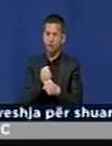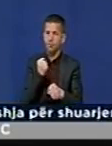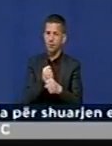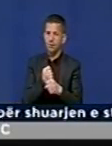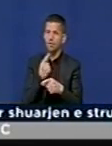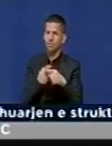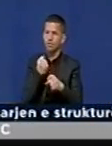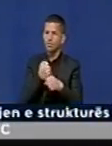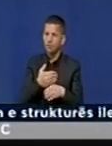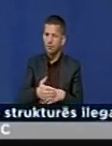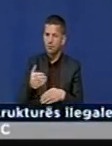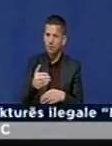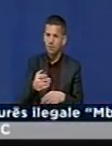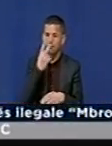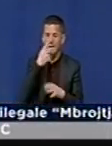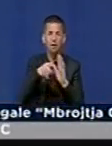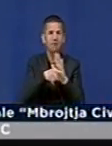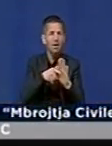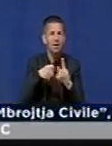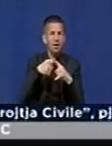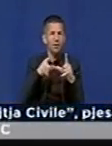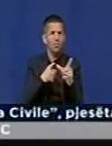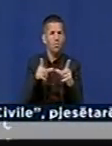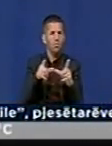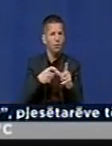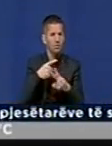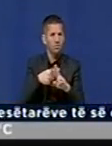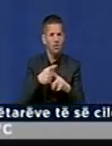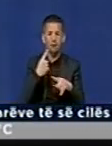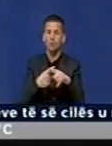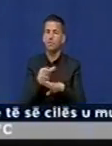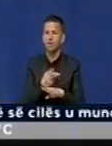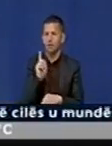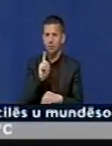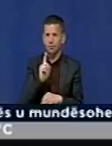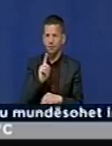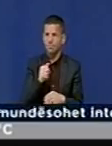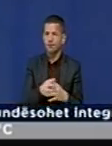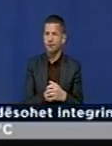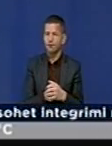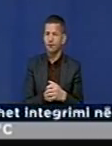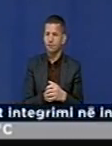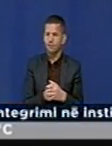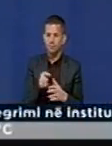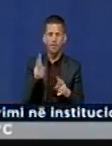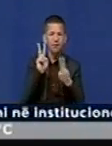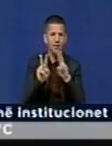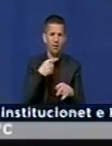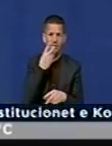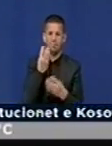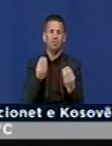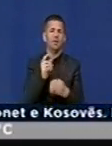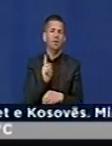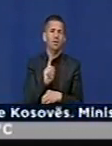gjithmonë, po asnjëherë as me dëm të kushtetutën, as vendin, as individet. Dhe besoj që fjala më thon keni bë dallavere, s'keni bë dallavere nuk ka